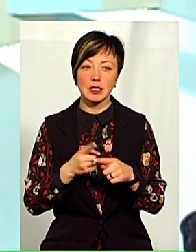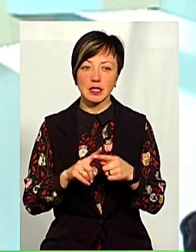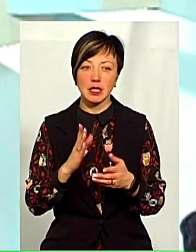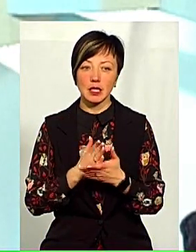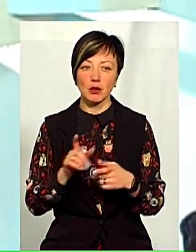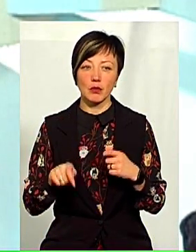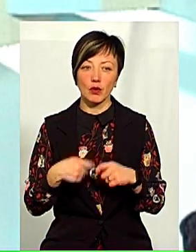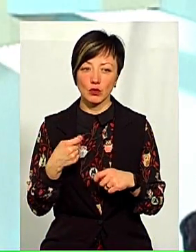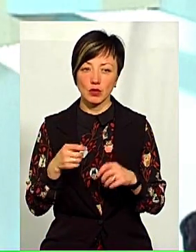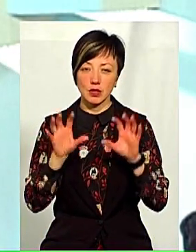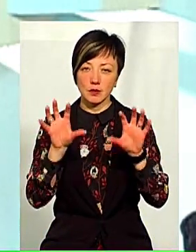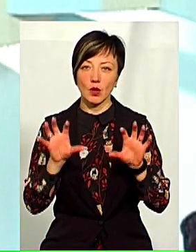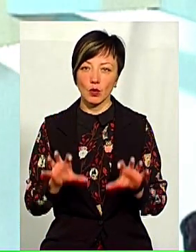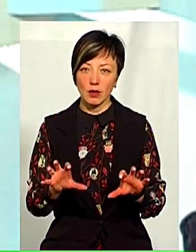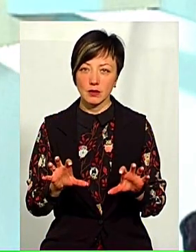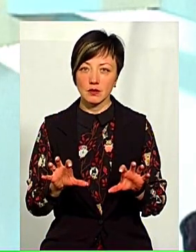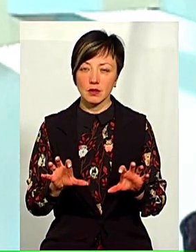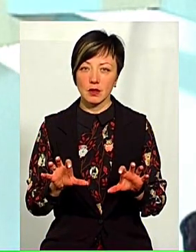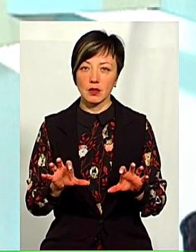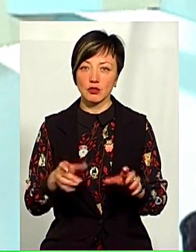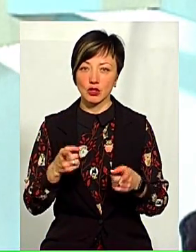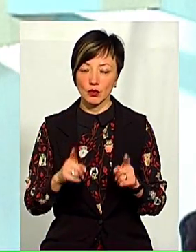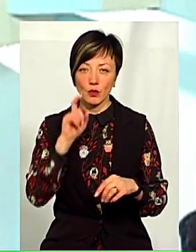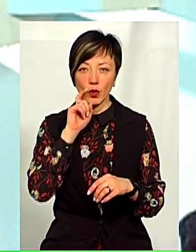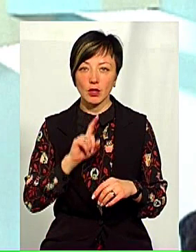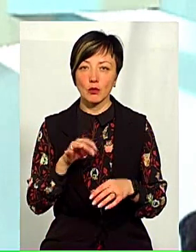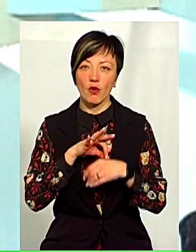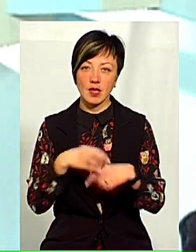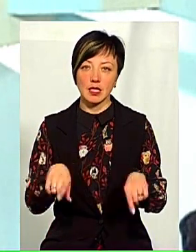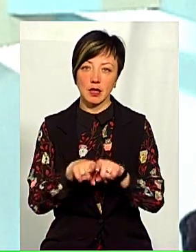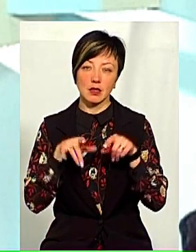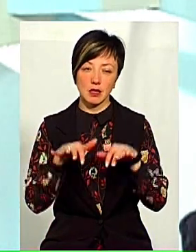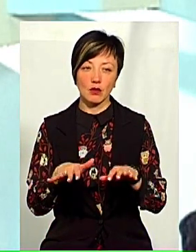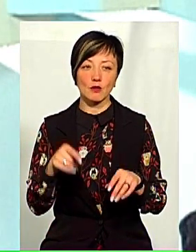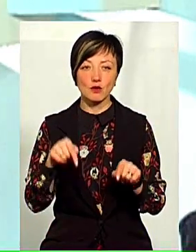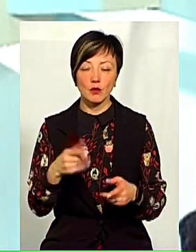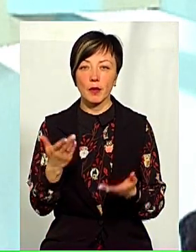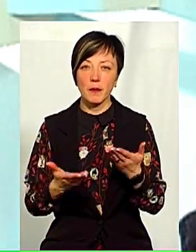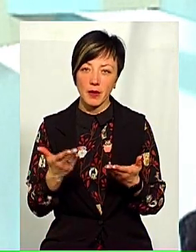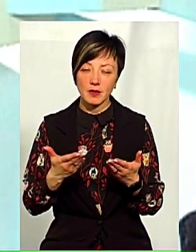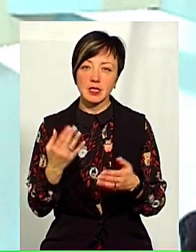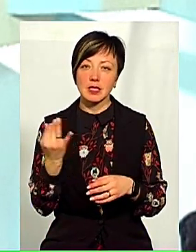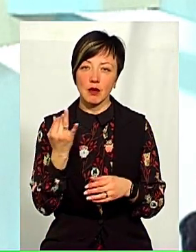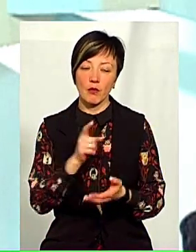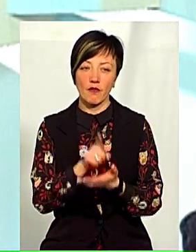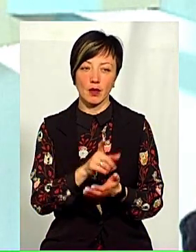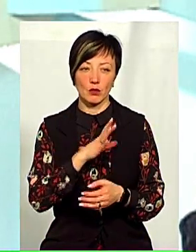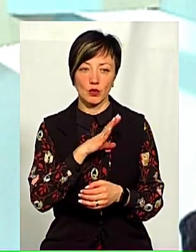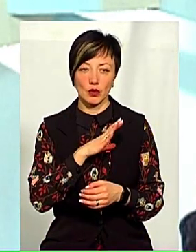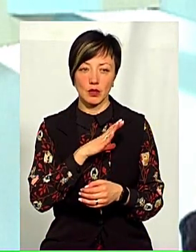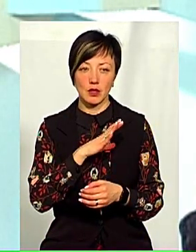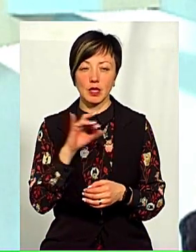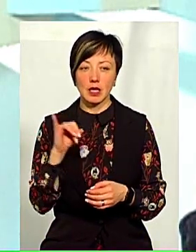порушенням законодавства чинного в Україні для того, щоб провести такі заходи. В цьому, напевно, зацікавлені повинні бути